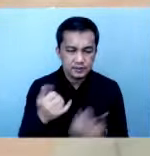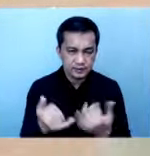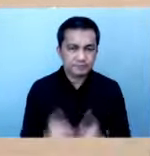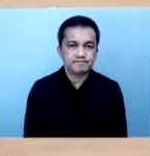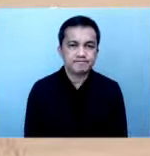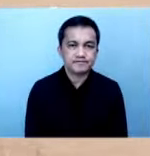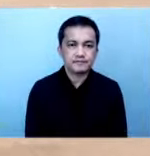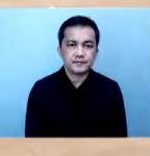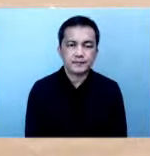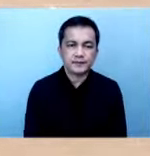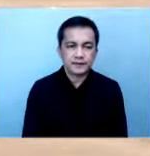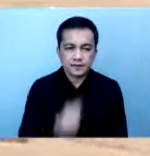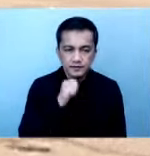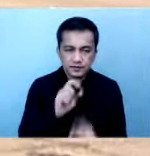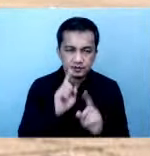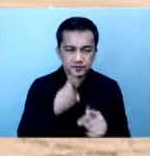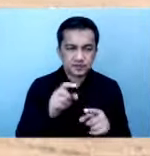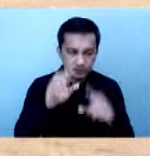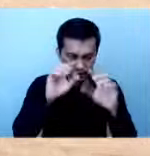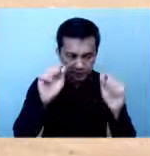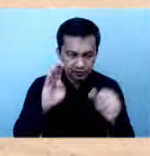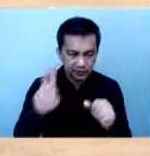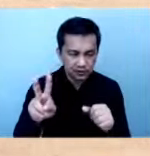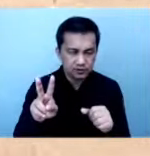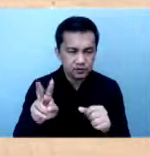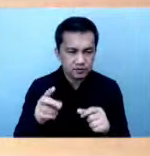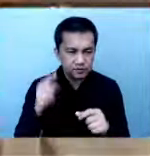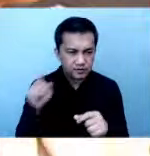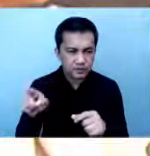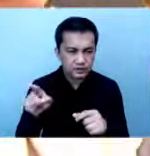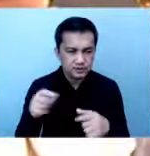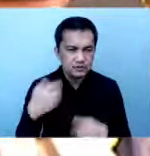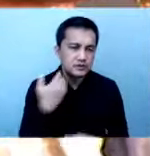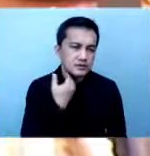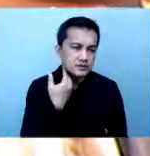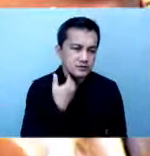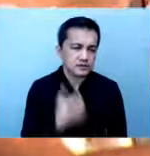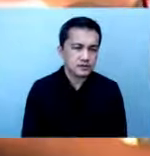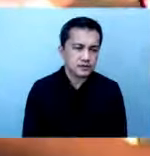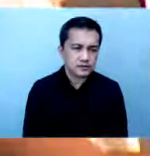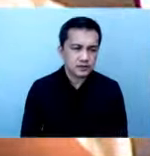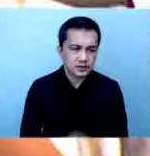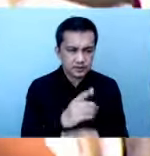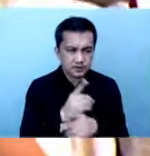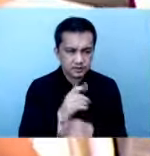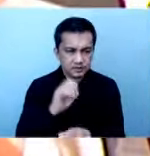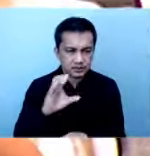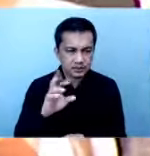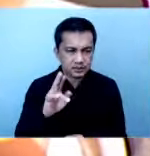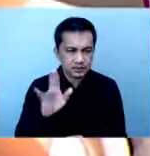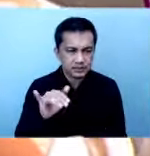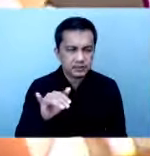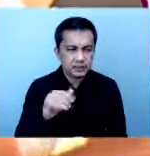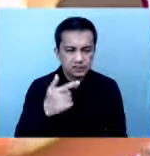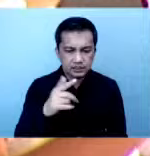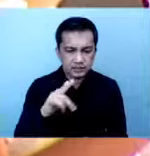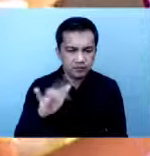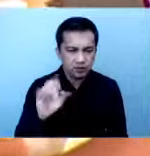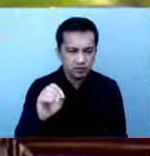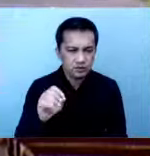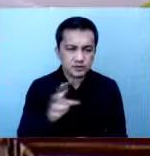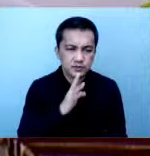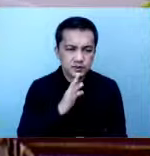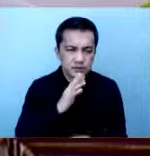lang nakadalo si Pangulong Bongbong Marcos dahil para raw siyang tinatangkaso. Kaya si Defense Secretary Gibote Dornala ang nagbasa ng talumpati ng